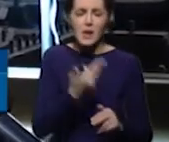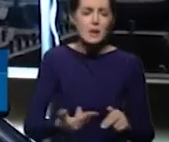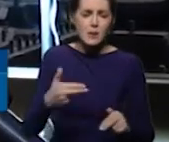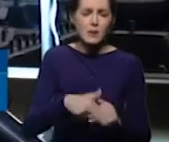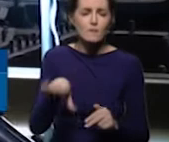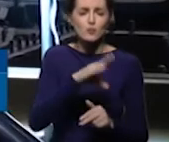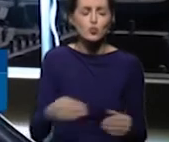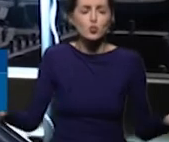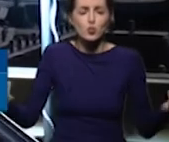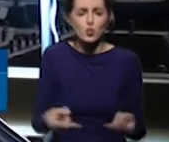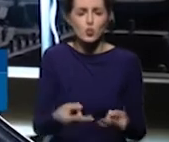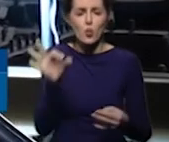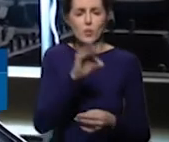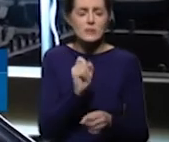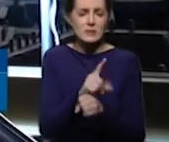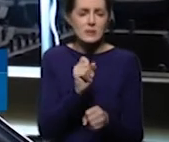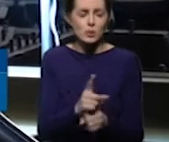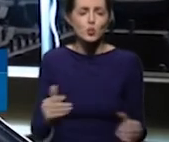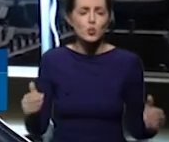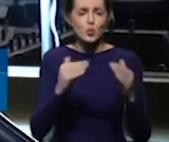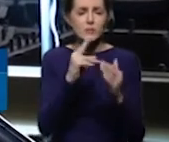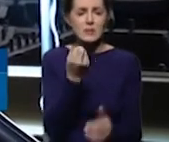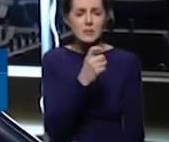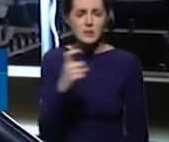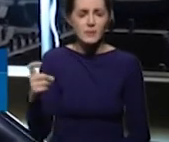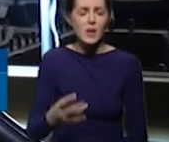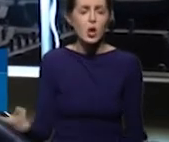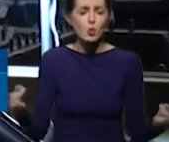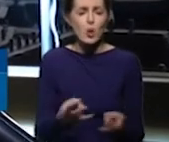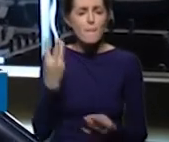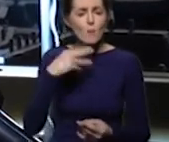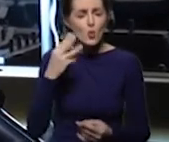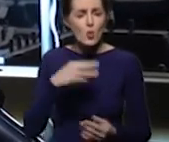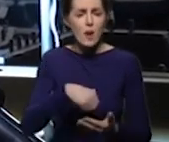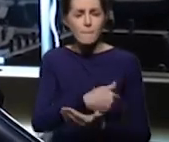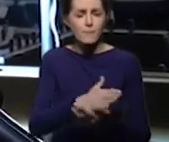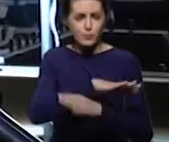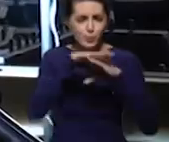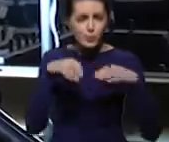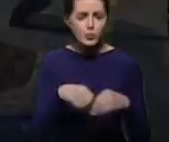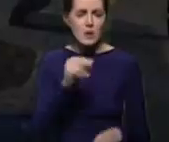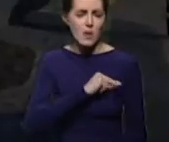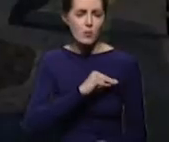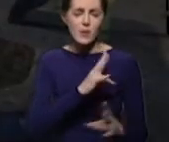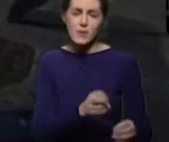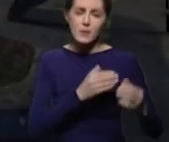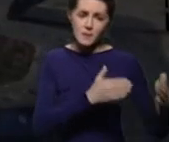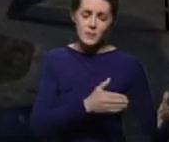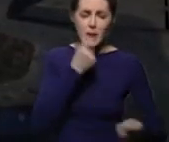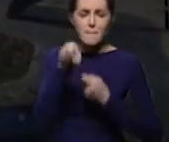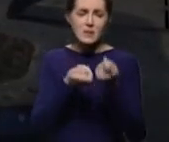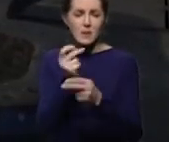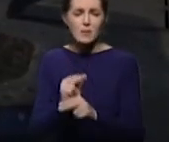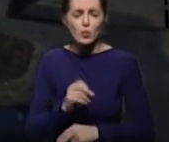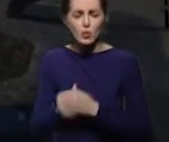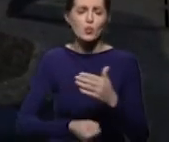дутьом, необхідних по заданню доменного цеха, необхідно модернізувати і обладнання, яке працює на них. Капремонт